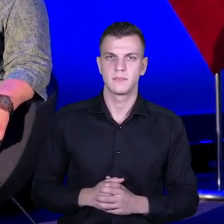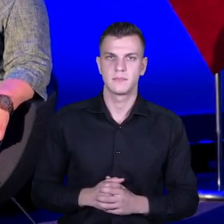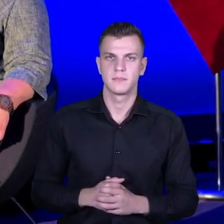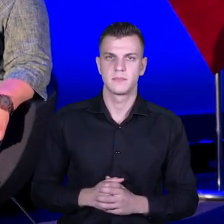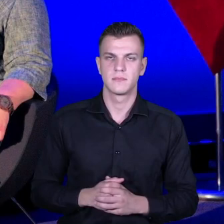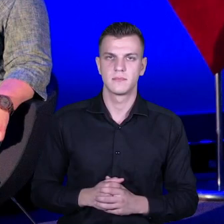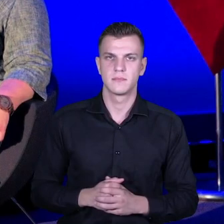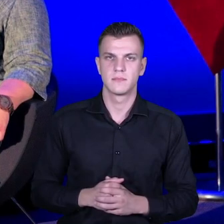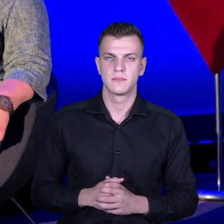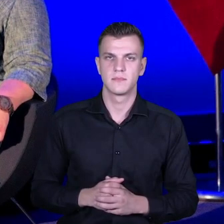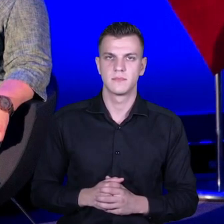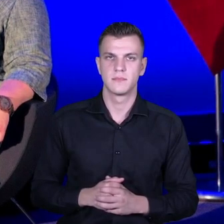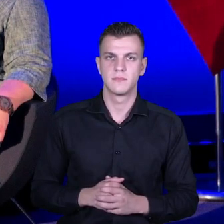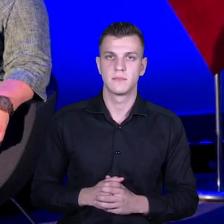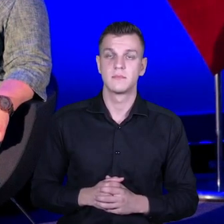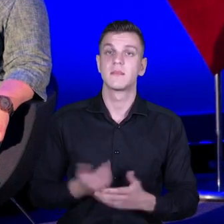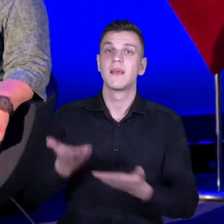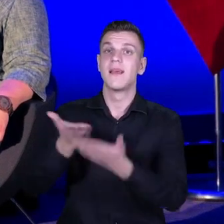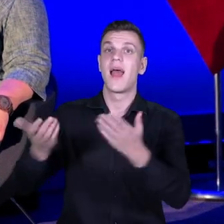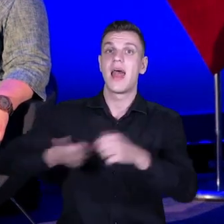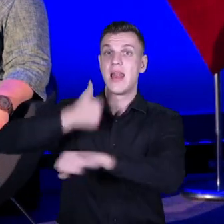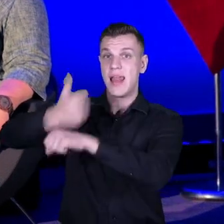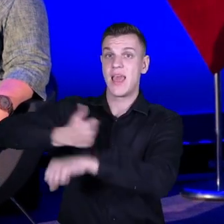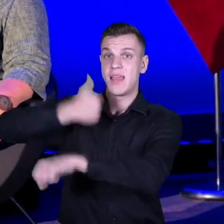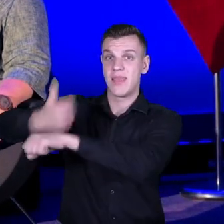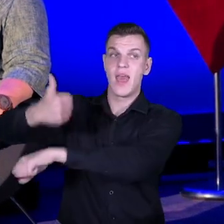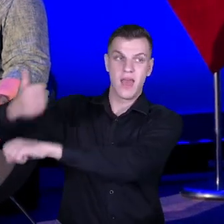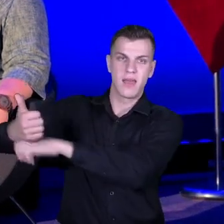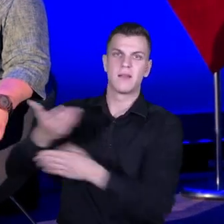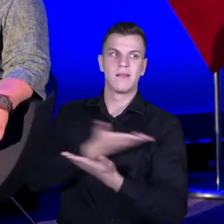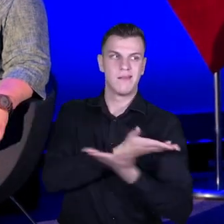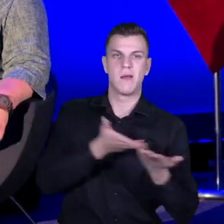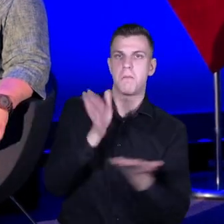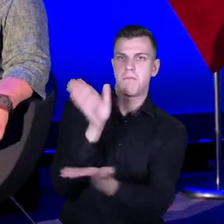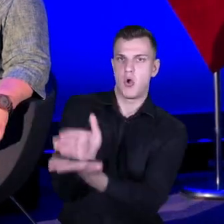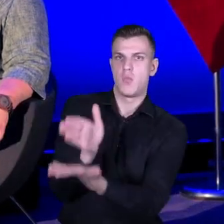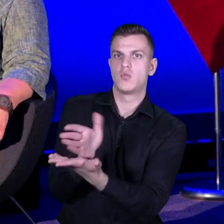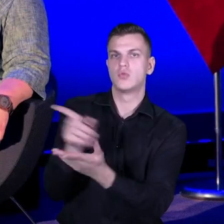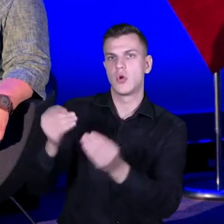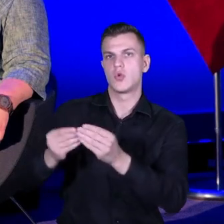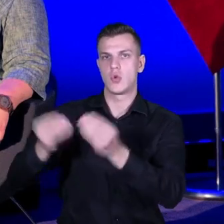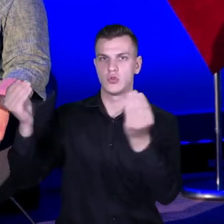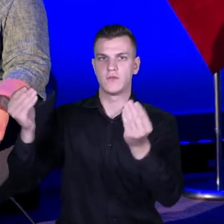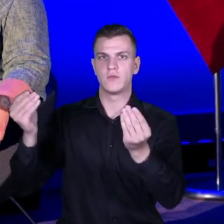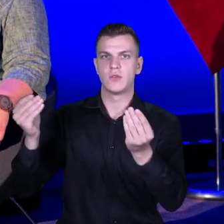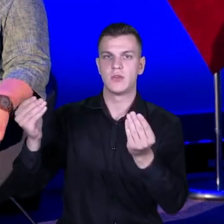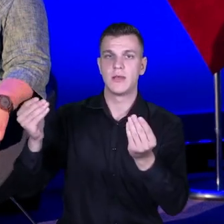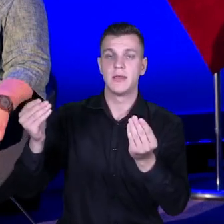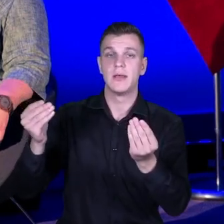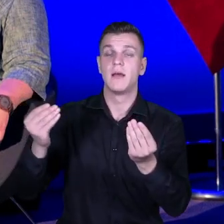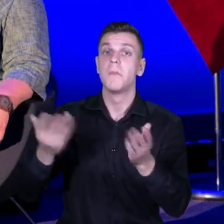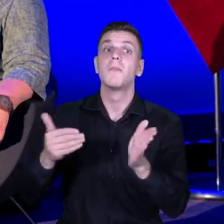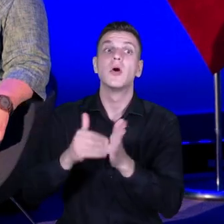jest kształtowanie liderów. I to jest coś, co jest bardzo istotne wszędzie, też i właśnie w szkole, gdzie